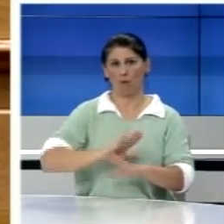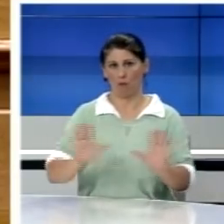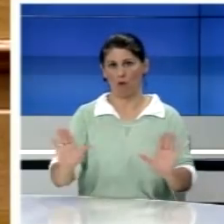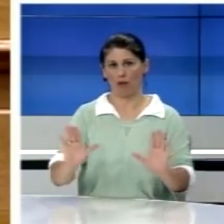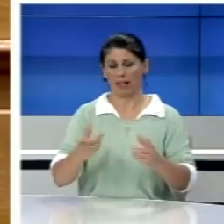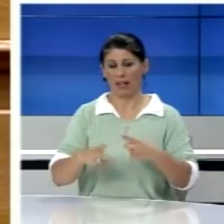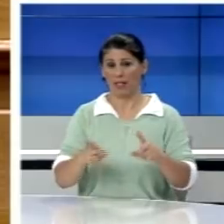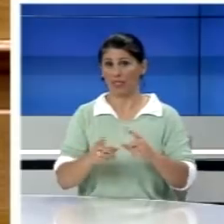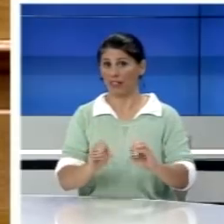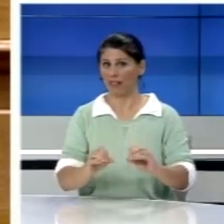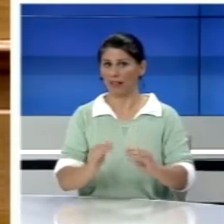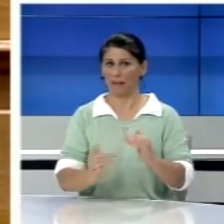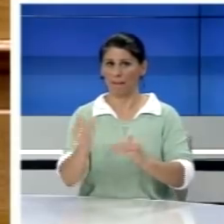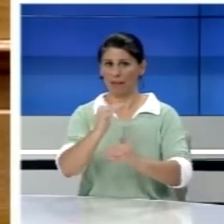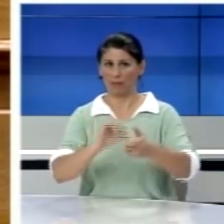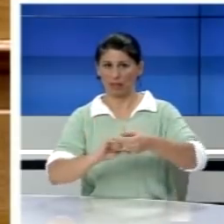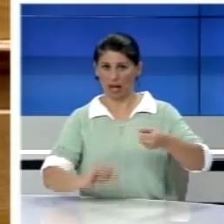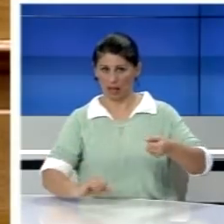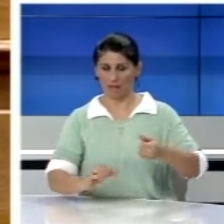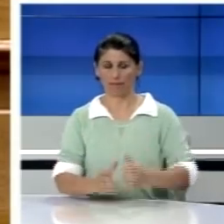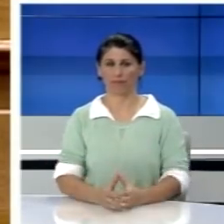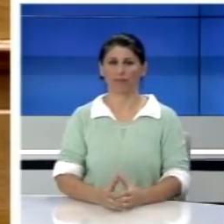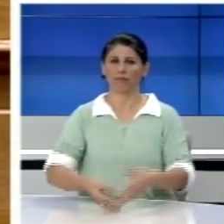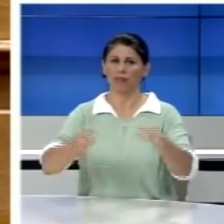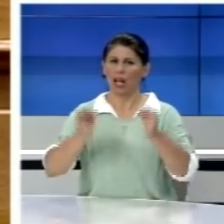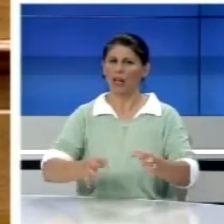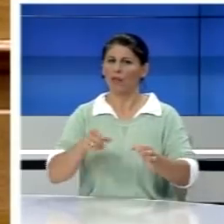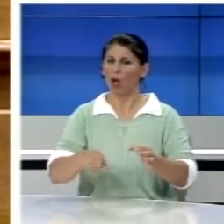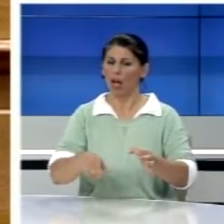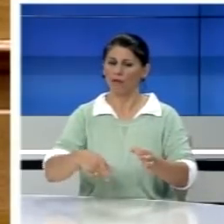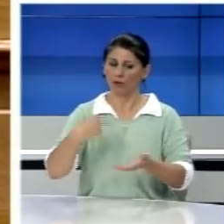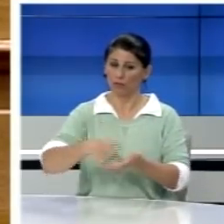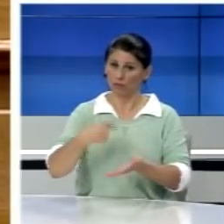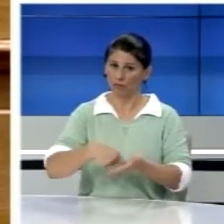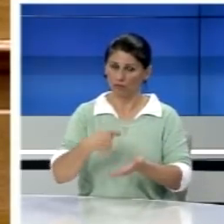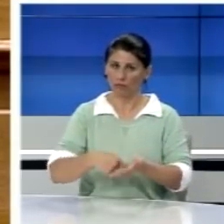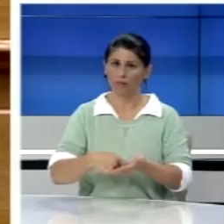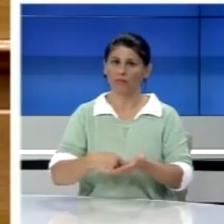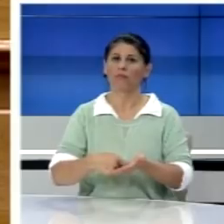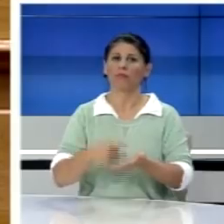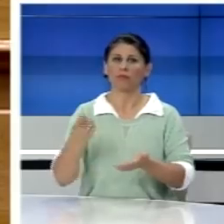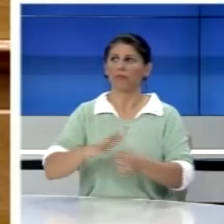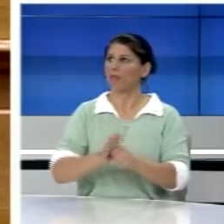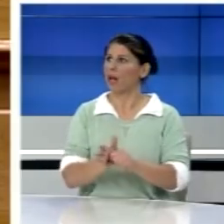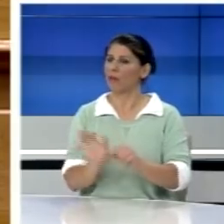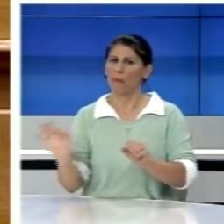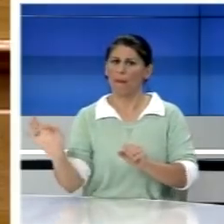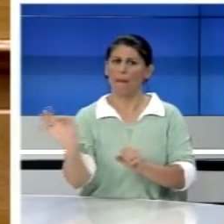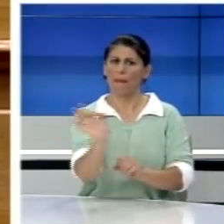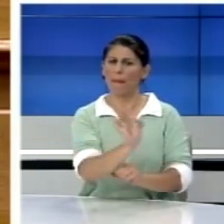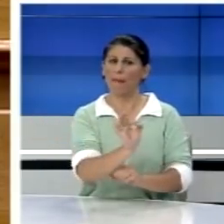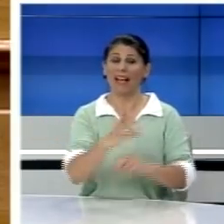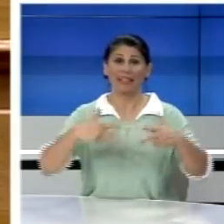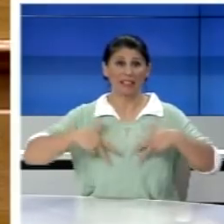τα δίδακτρα στα μεταπτυχιακά. Είναι ακριβώς αυτά τα δίδακτρα που ακόμα και εν μέσω πανδημίας η